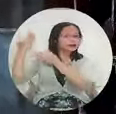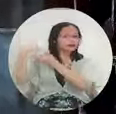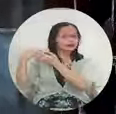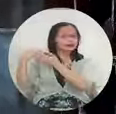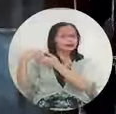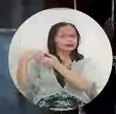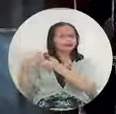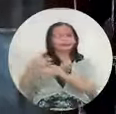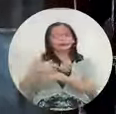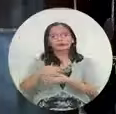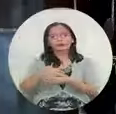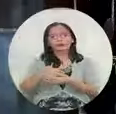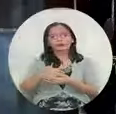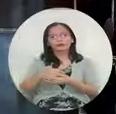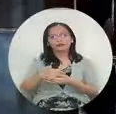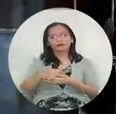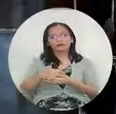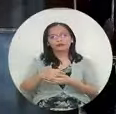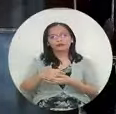And then while climbing, you fall.